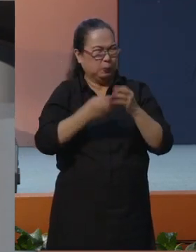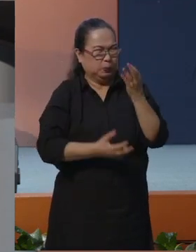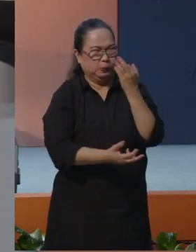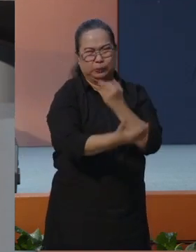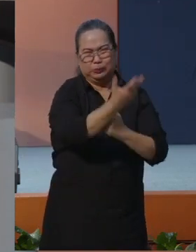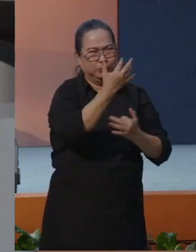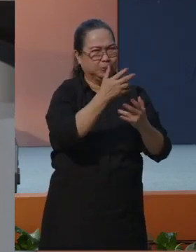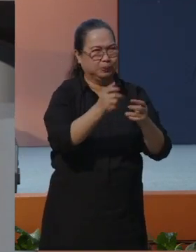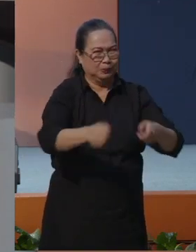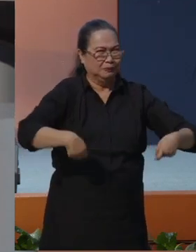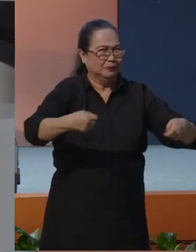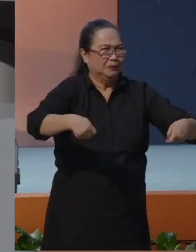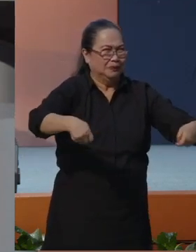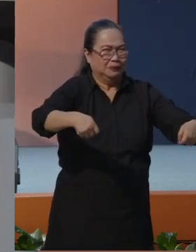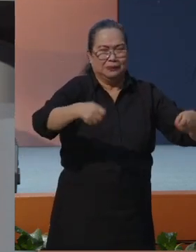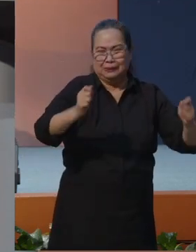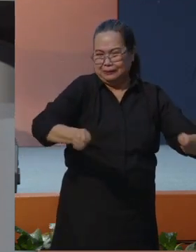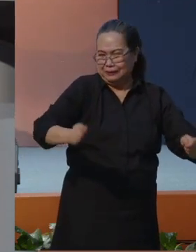nila yung mga chariot.